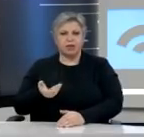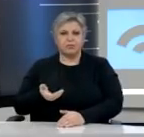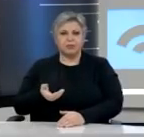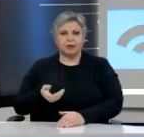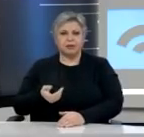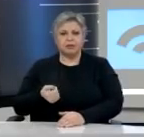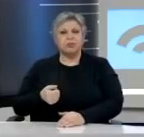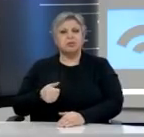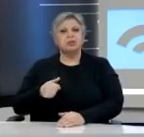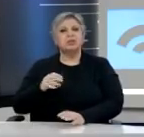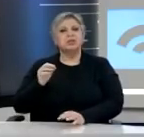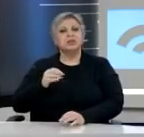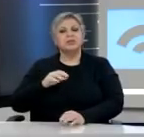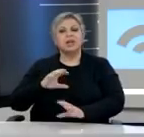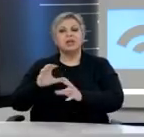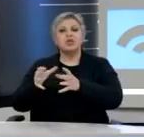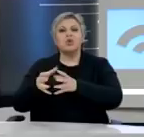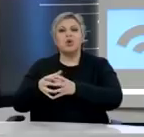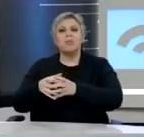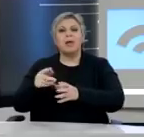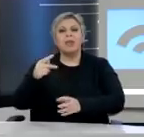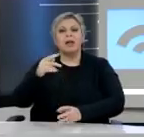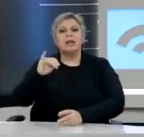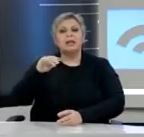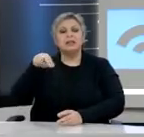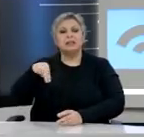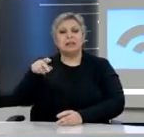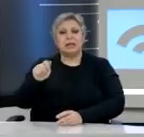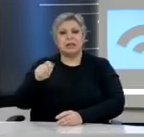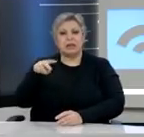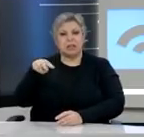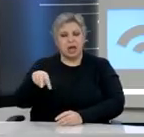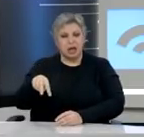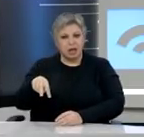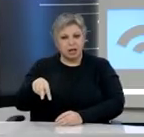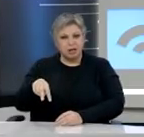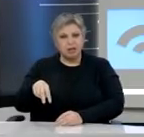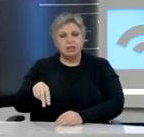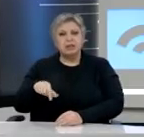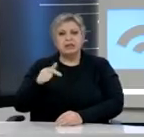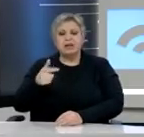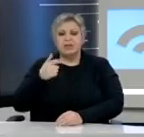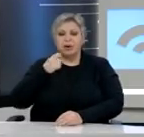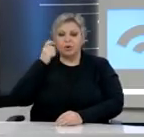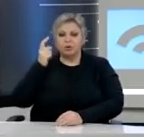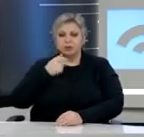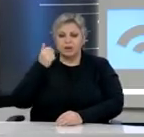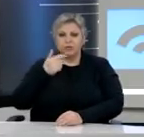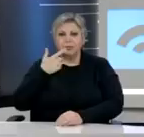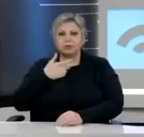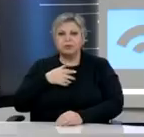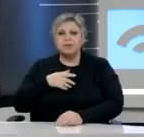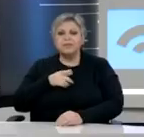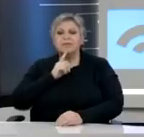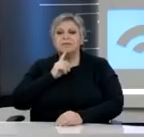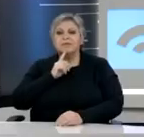του Κινάλ και της κυρίας Γεννηματά, εγώ άκουσα την ομιλία της χθες και σήμερα, λες και τη γράφει ο ίδιος με τον κύριο Μητσοτάκη, λες και έχουν τον ίδιο λογογράφο. Τα